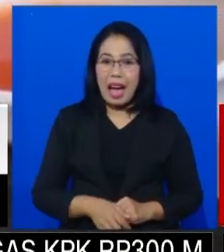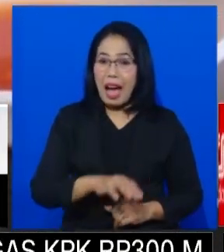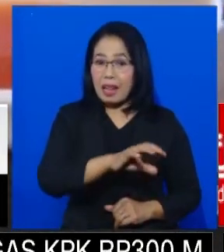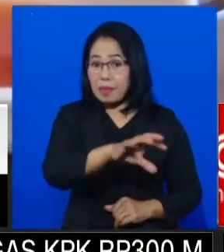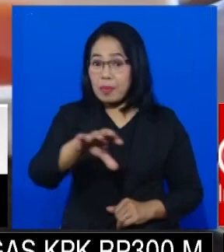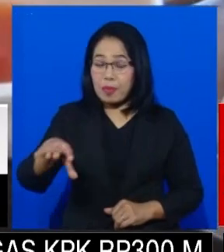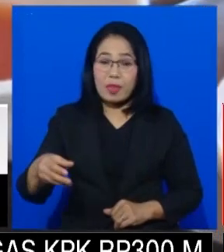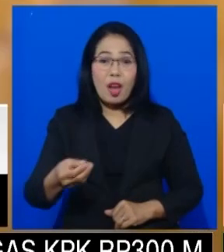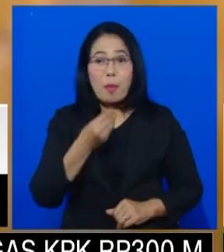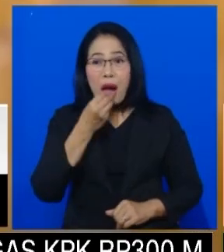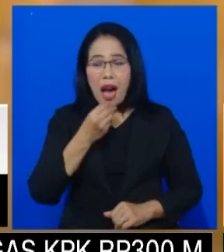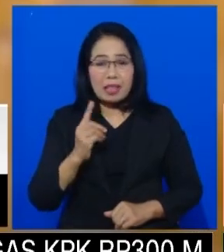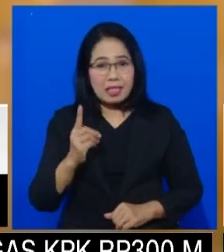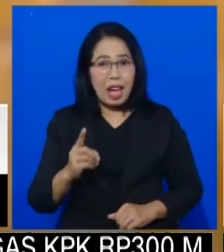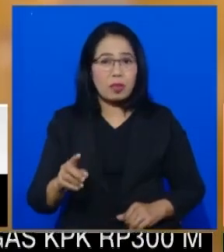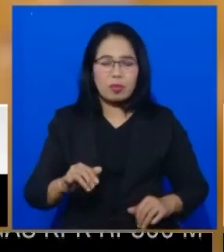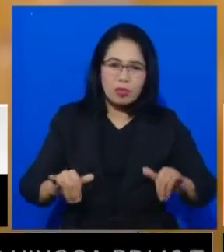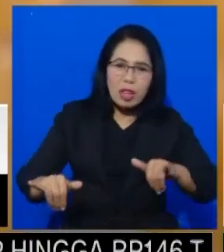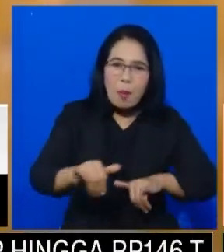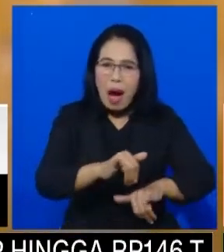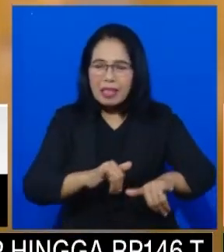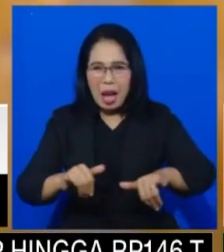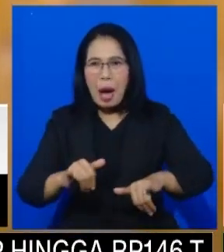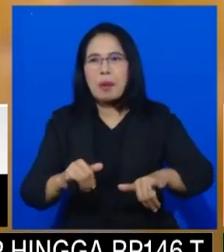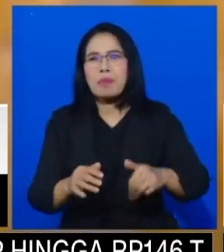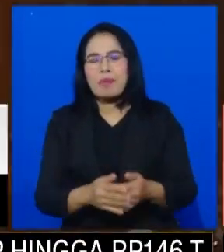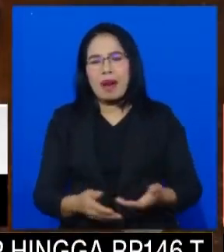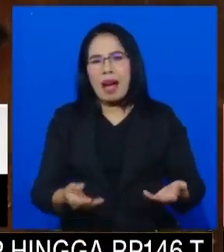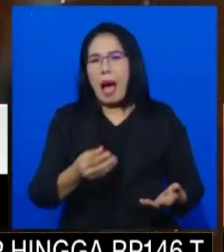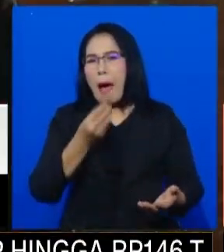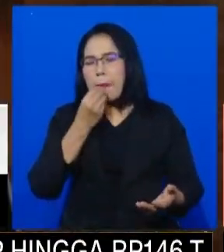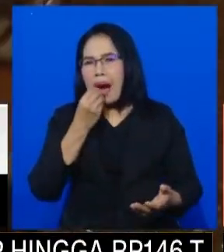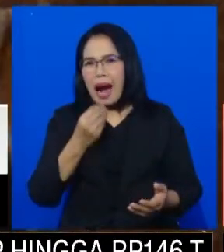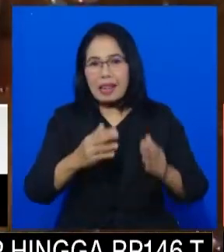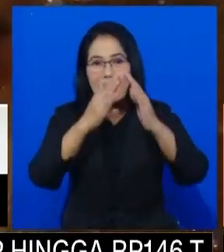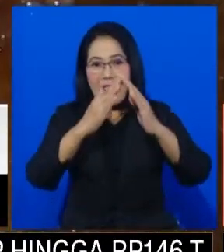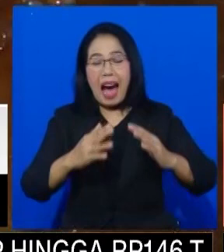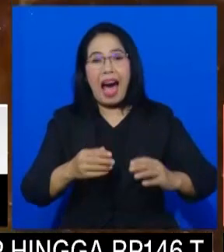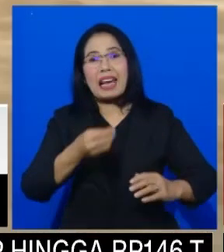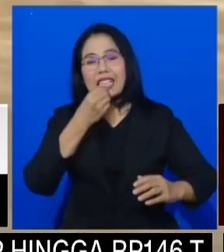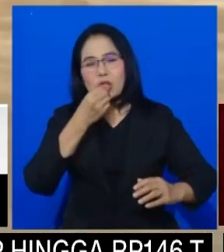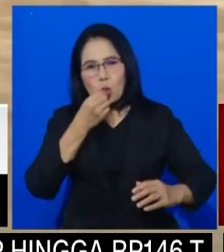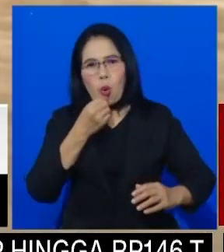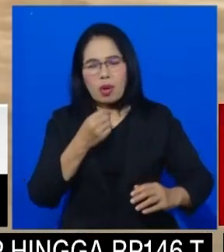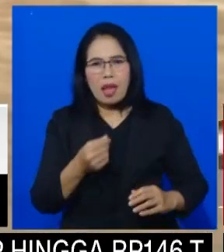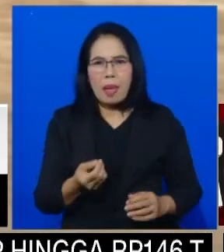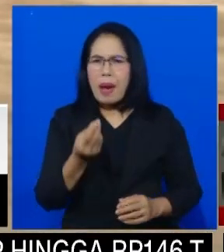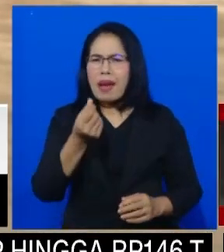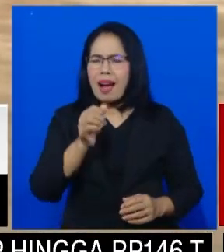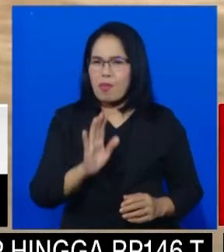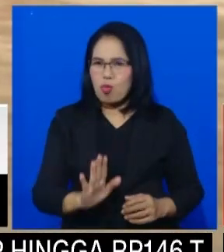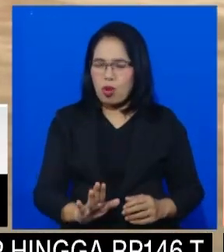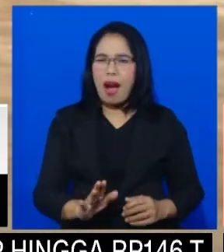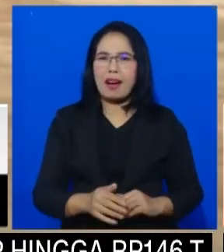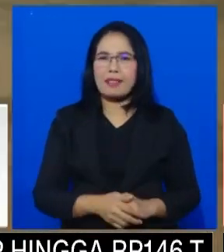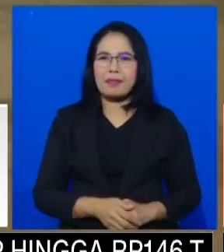satu kesamaan, yakni berusaha menyajikan makanan ala restoran dengan harga yang terjangkau. Jadi,